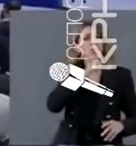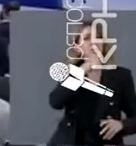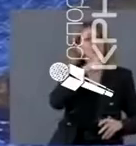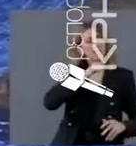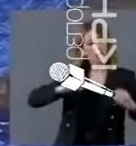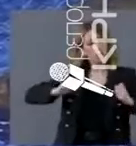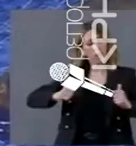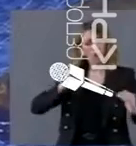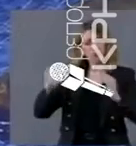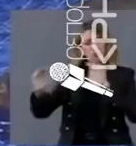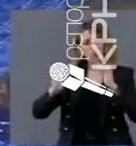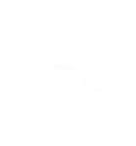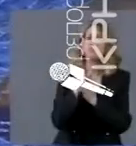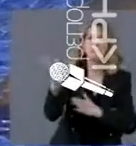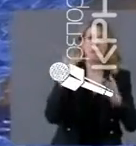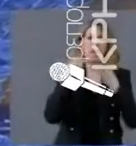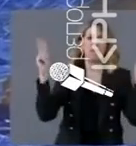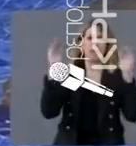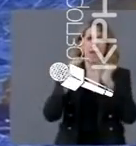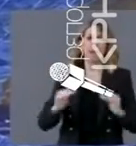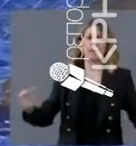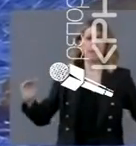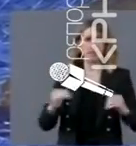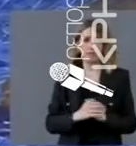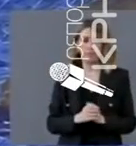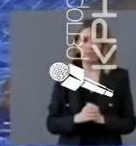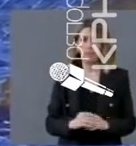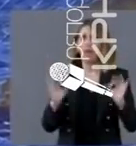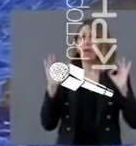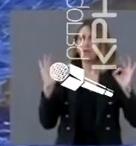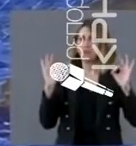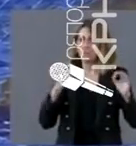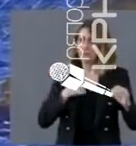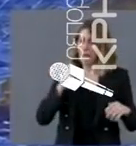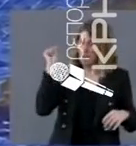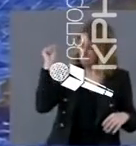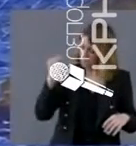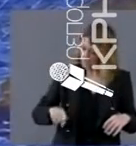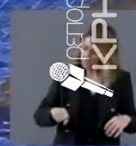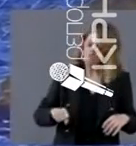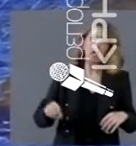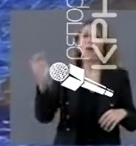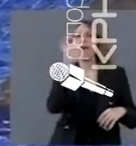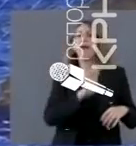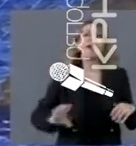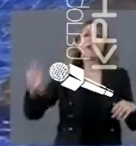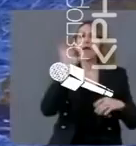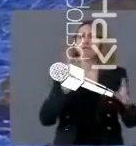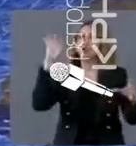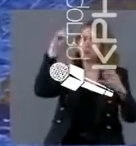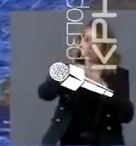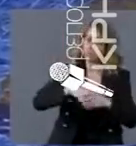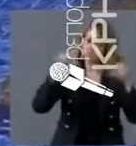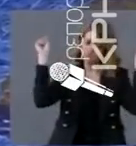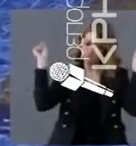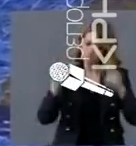και ξέρουμε να αμυνόμαστε για αυτήν. Και ναι, είμαστε με τη Δύση, ακριβώς γιατί είμαστε μέρος της και είμαστε